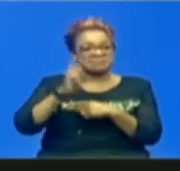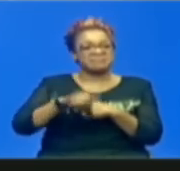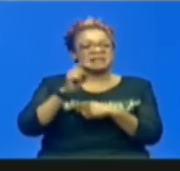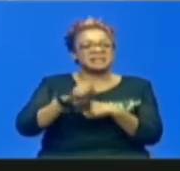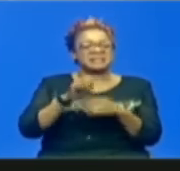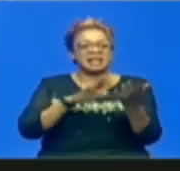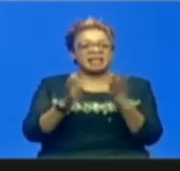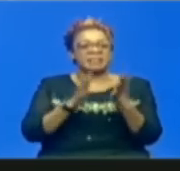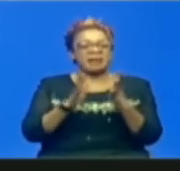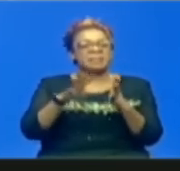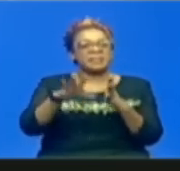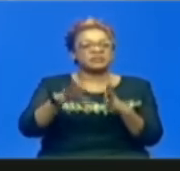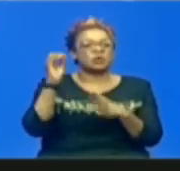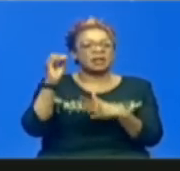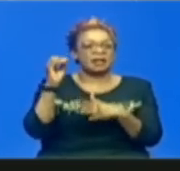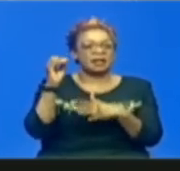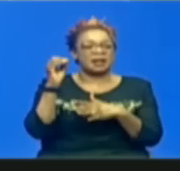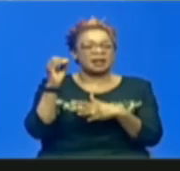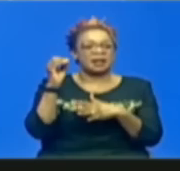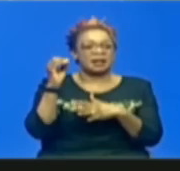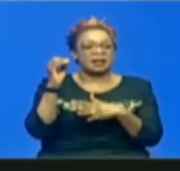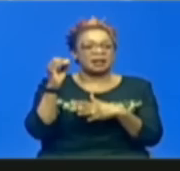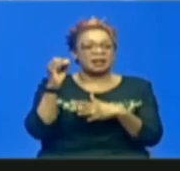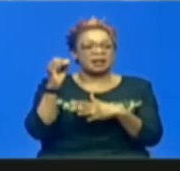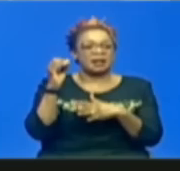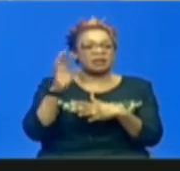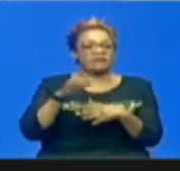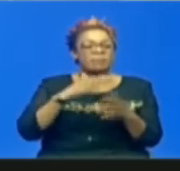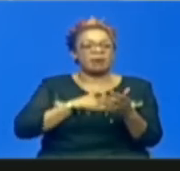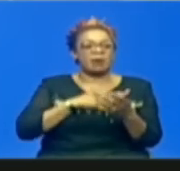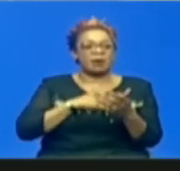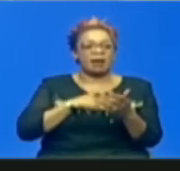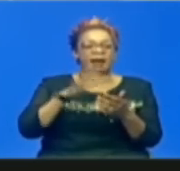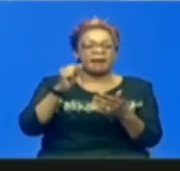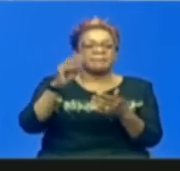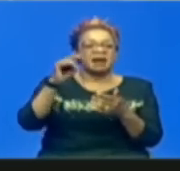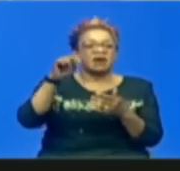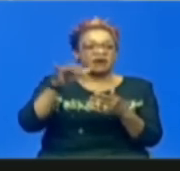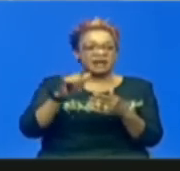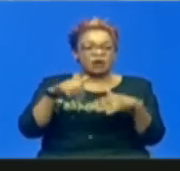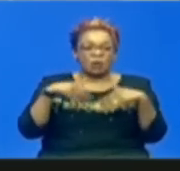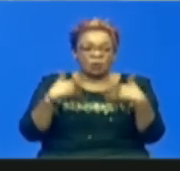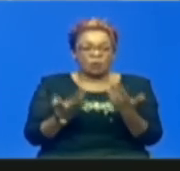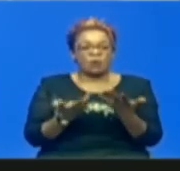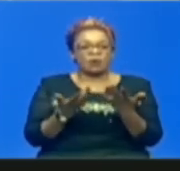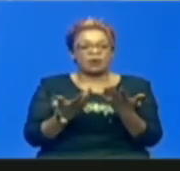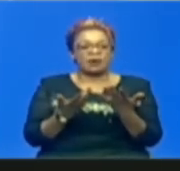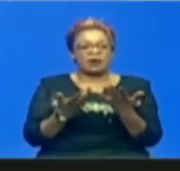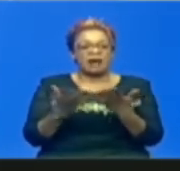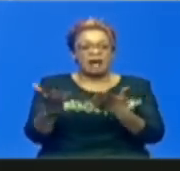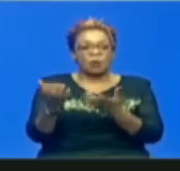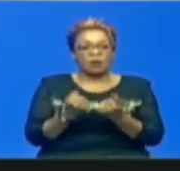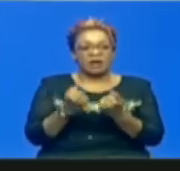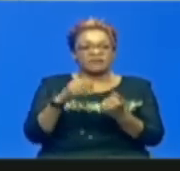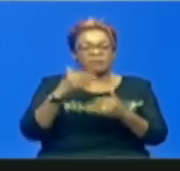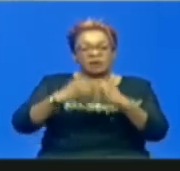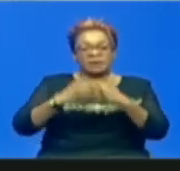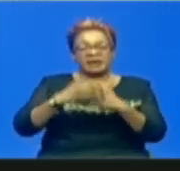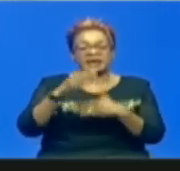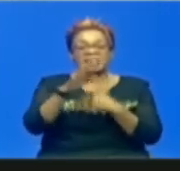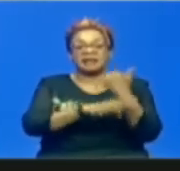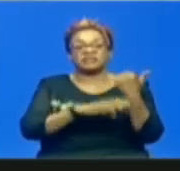they must either have been stolen from our armories or they might have been acquired from our neighboring countries.